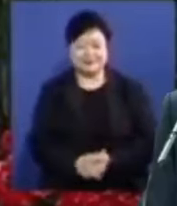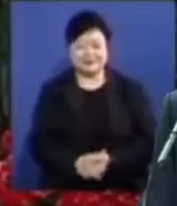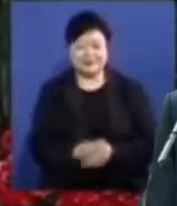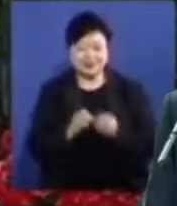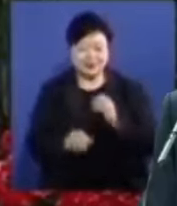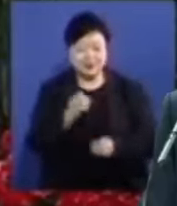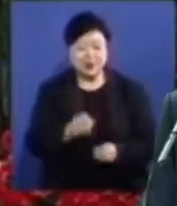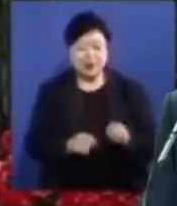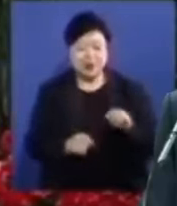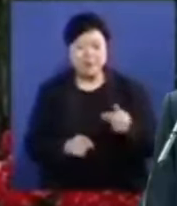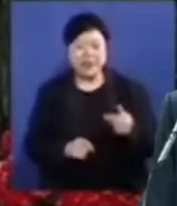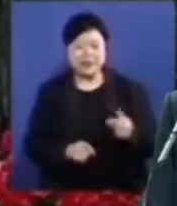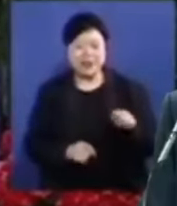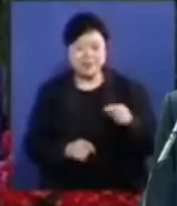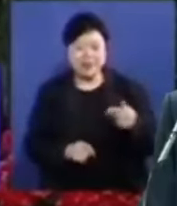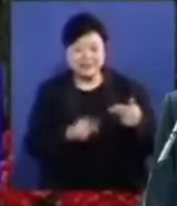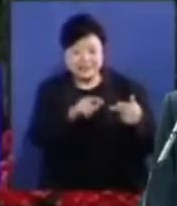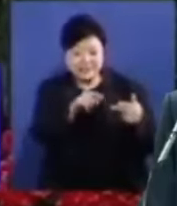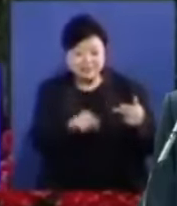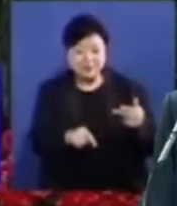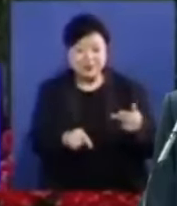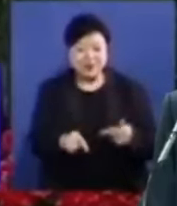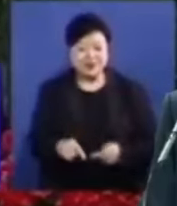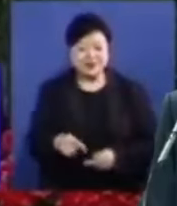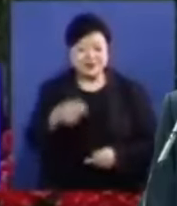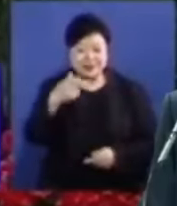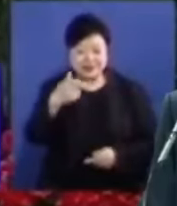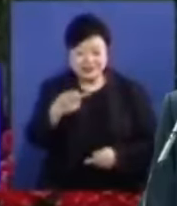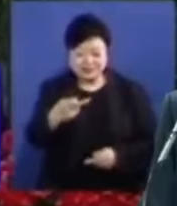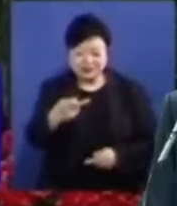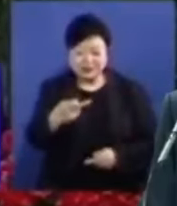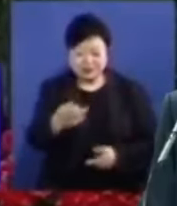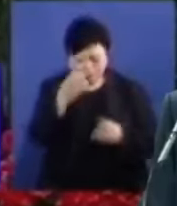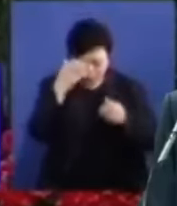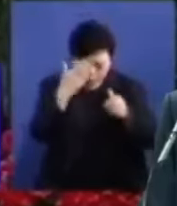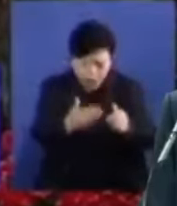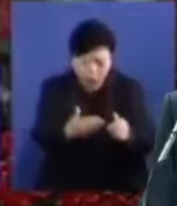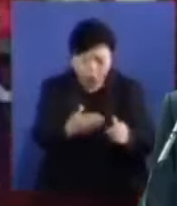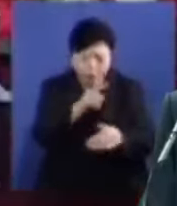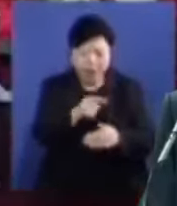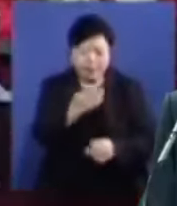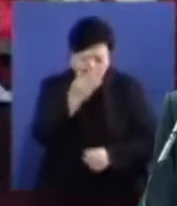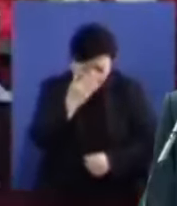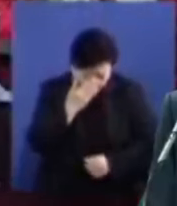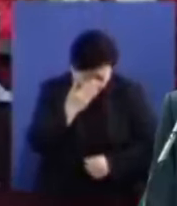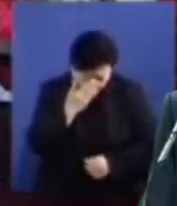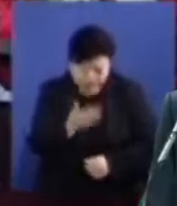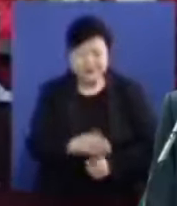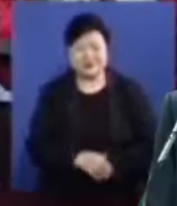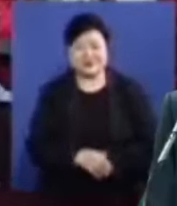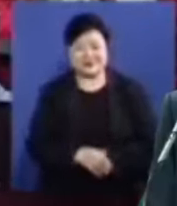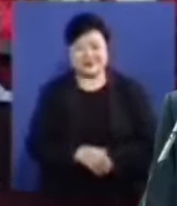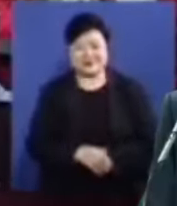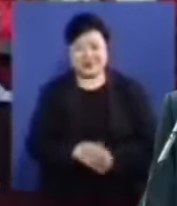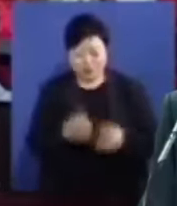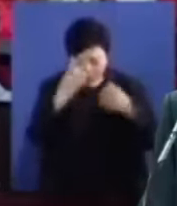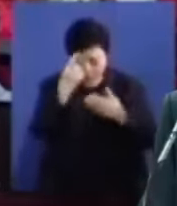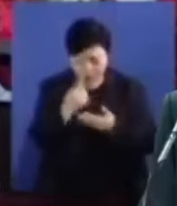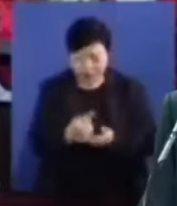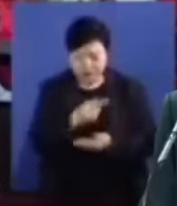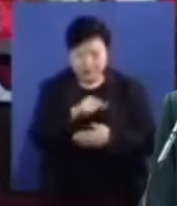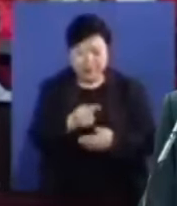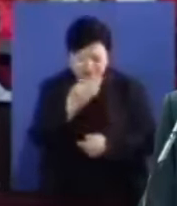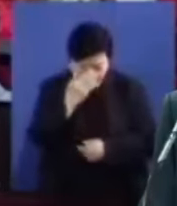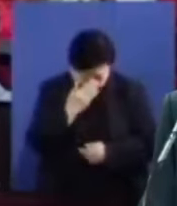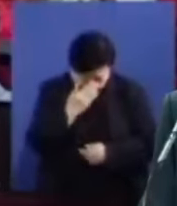시편 107편 12절에 그가 고통을 주어 그들의 마음을 겸손하게 하셨다. 고통이 와서 우리 마음을 겸손하게 만드신